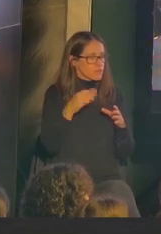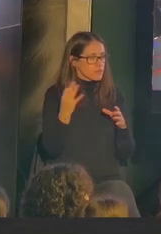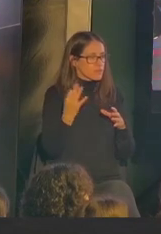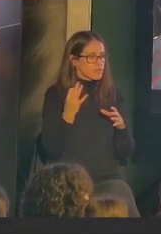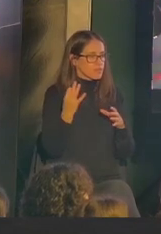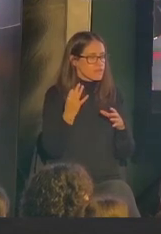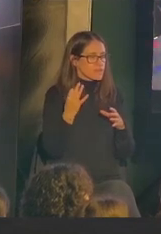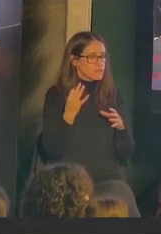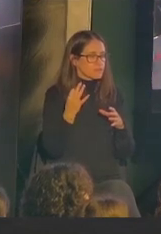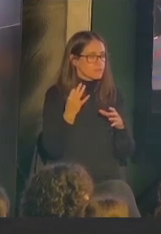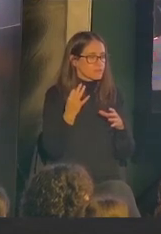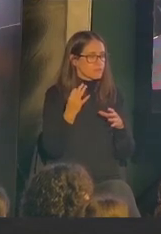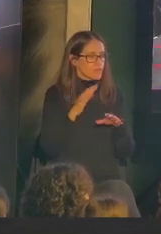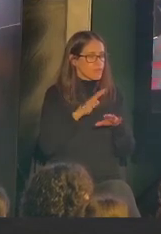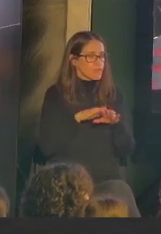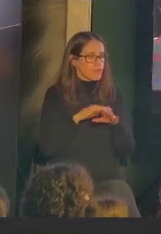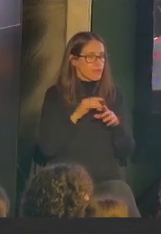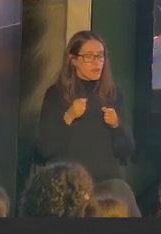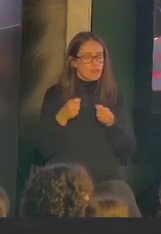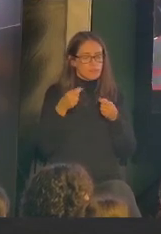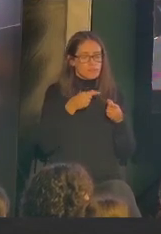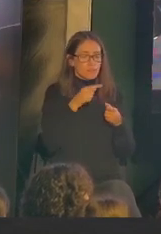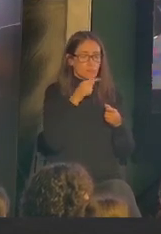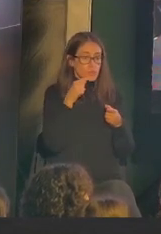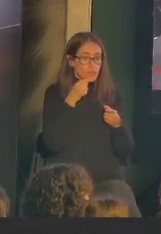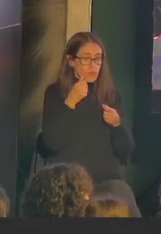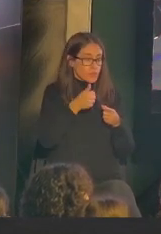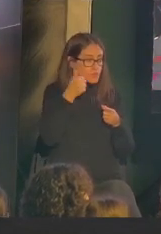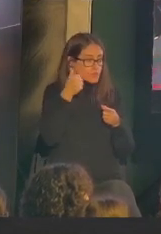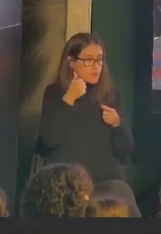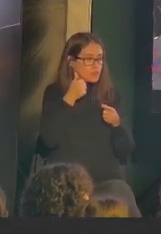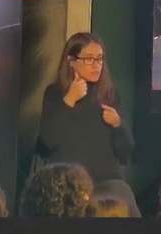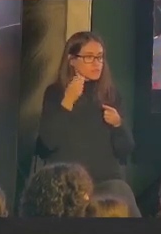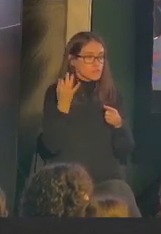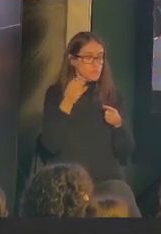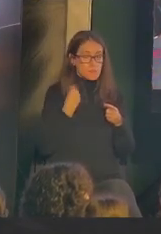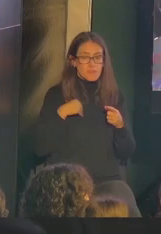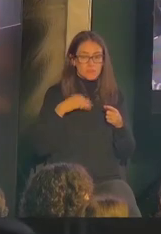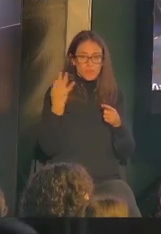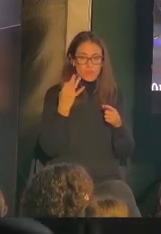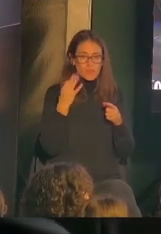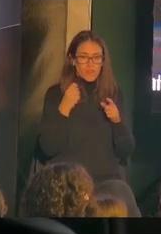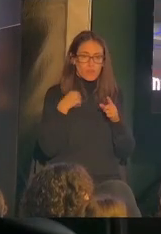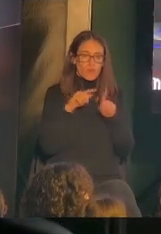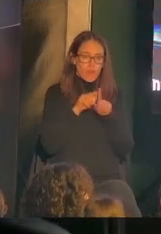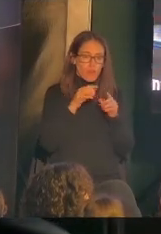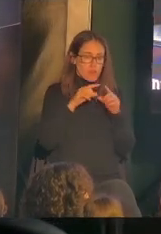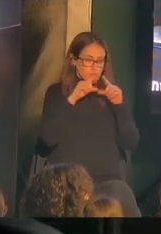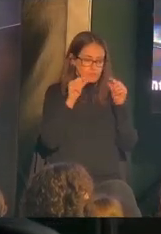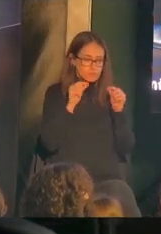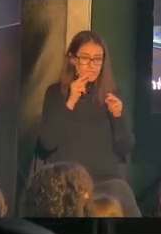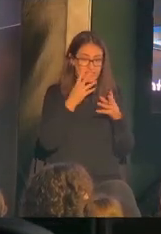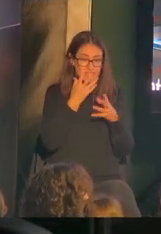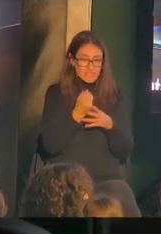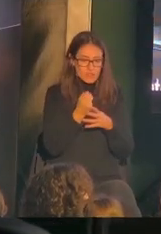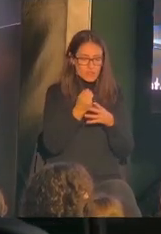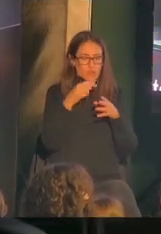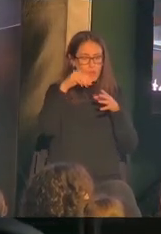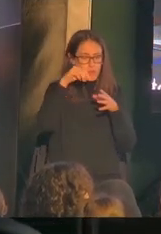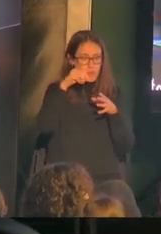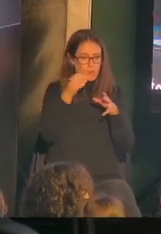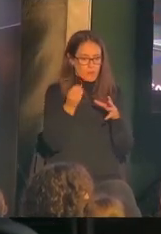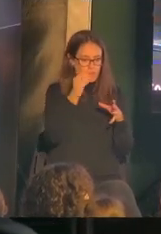per donar-li una mica més de dolçor, dàtil en pols. Vale? No sóc